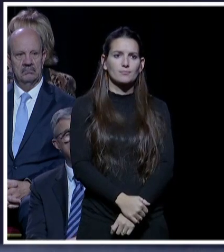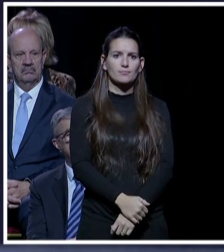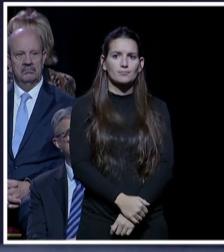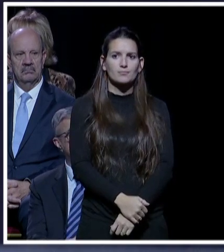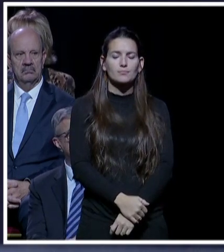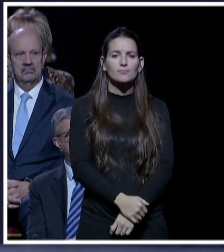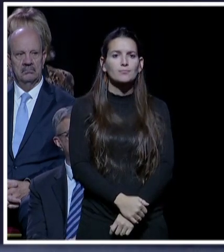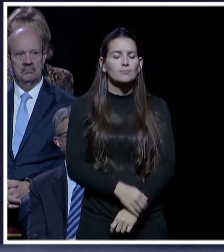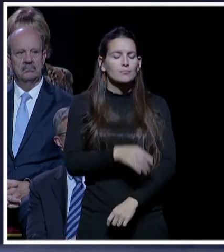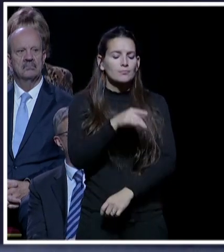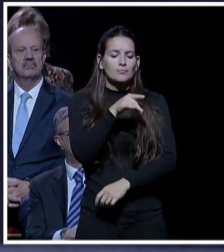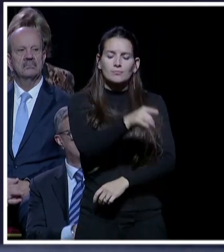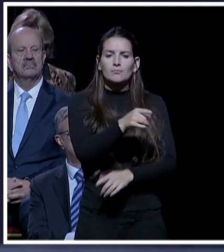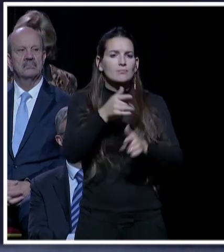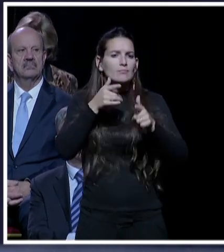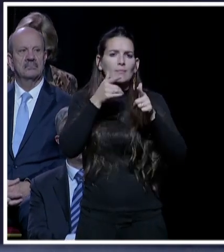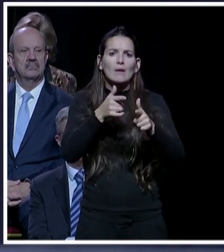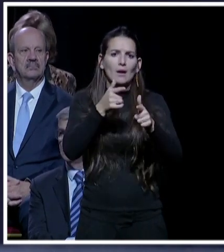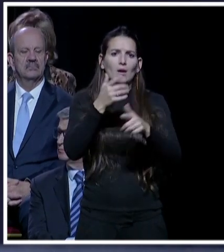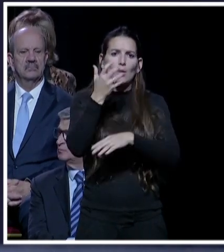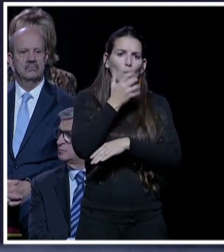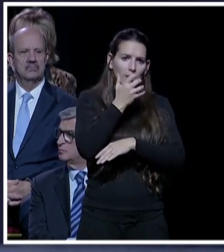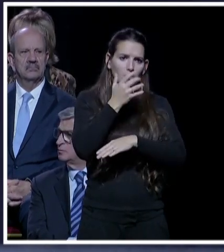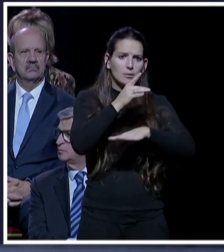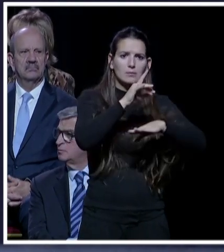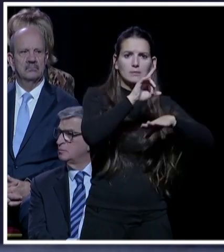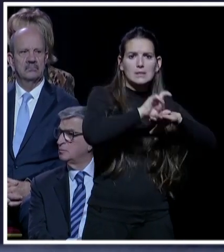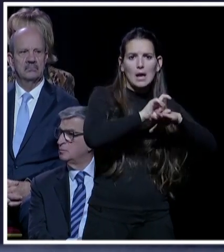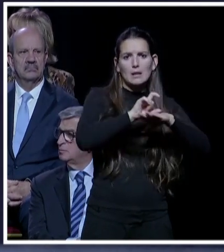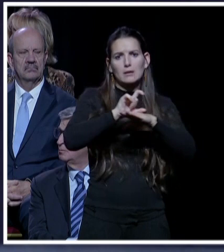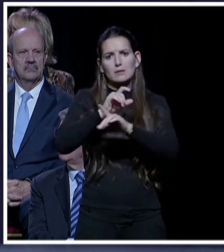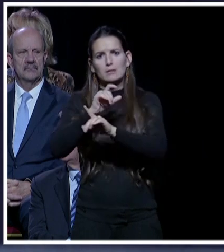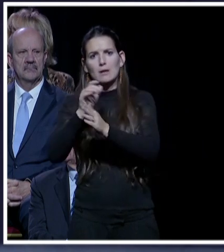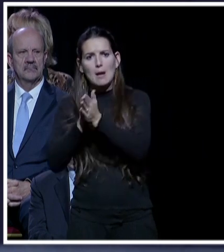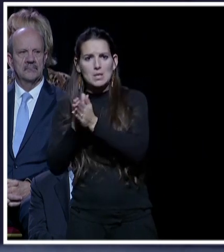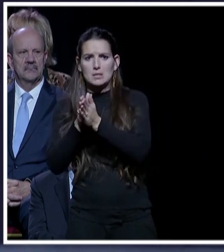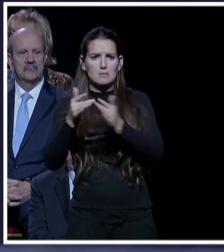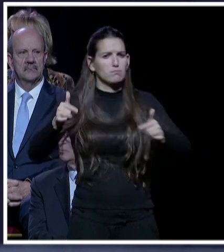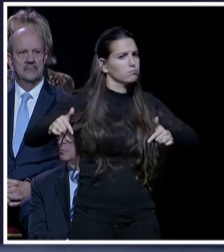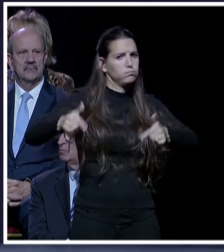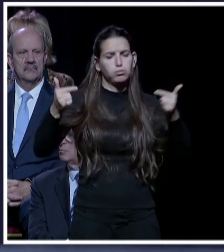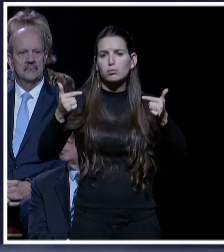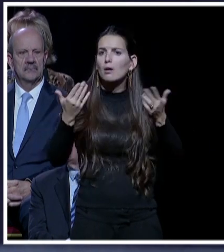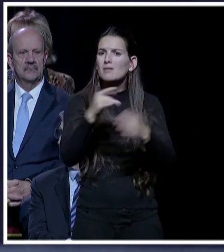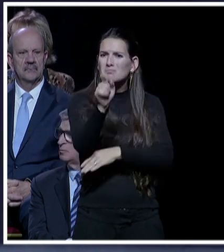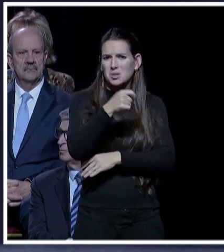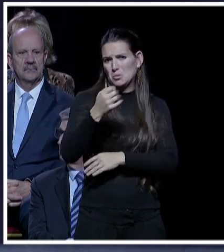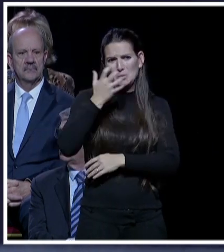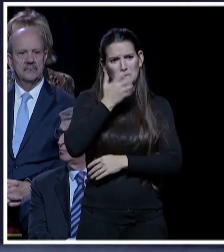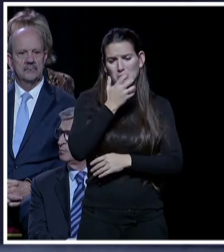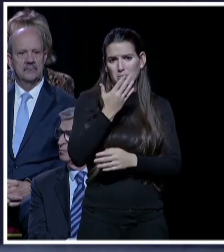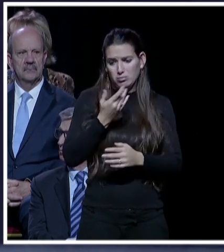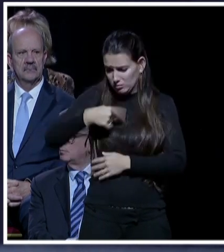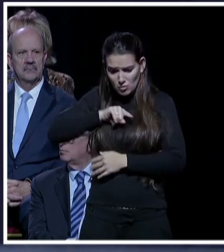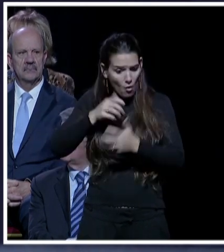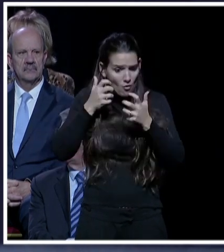C'est une guerre terrible qui se déroule entre Israël et le Hamas. Bien sûr, c'est tragique et nous souhaitons que ce conflit